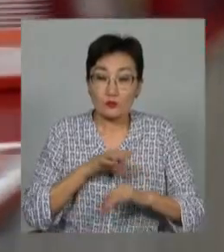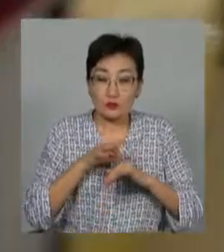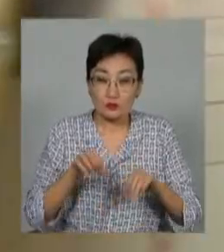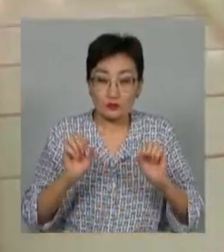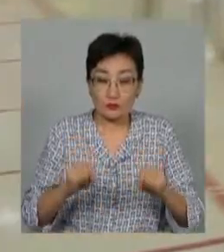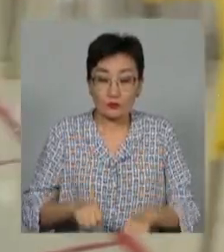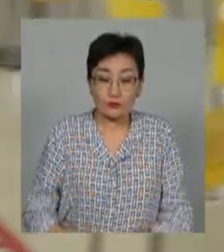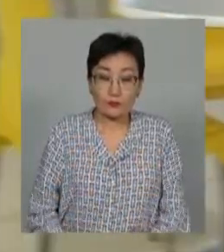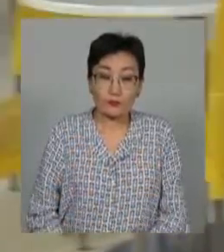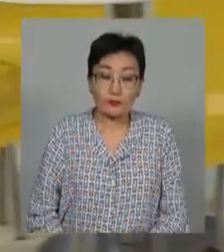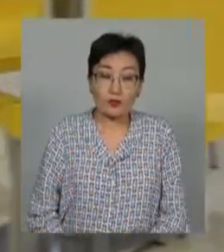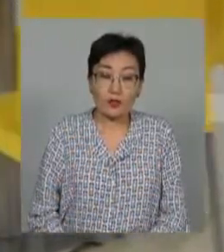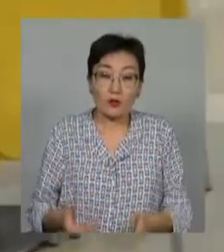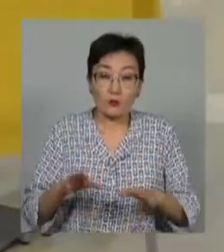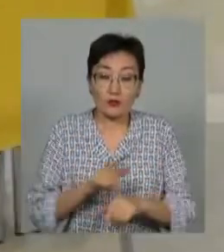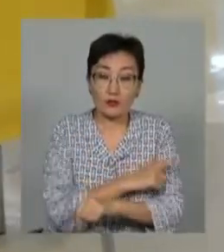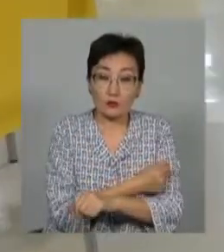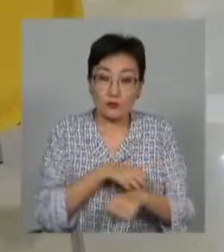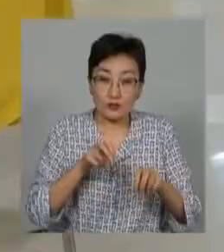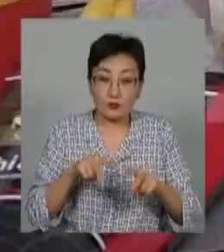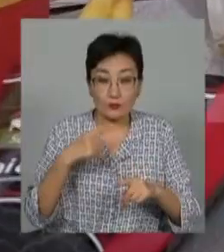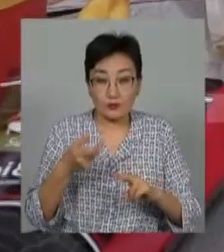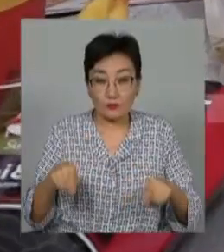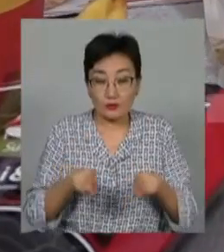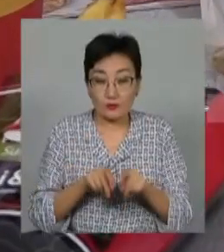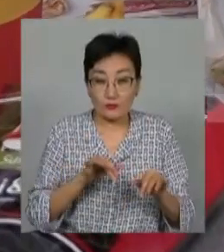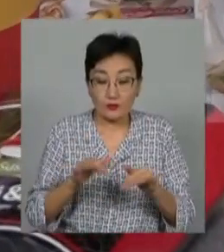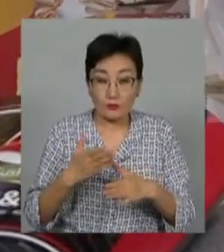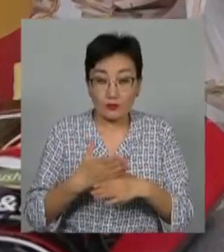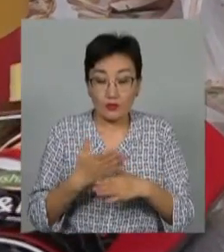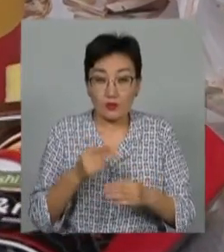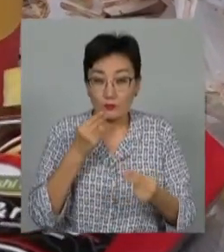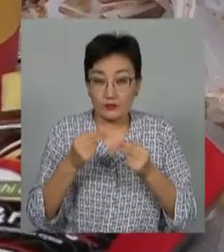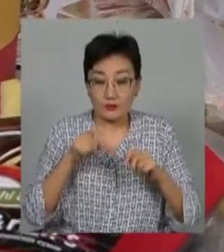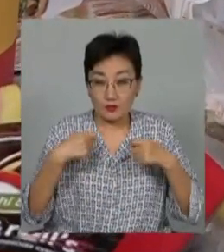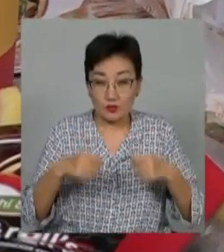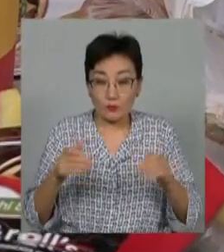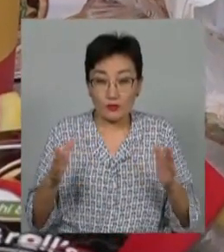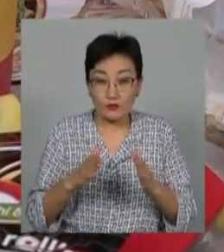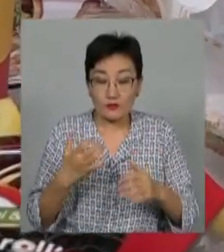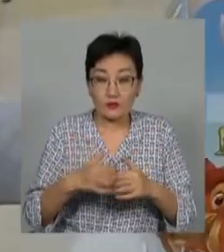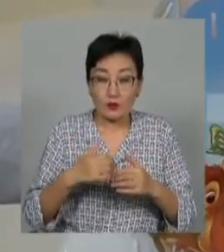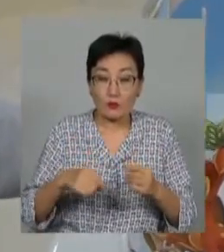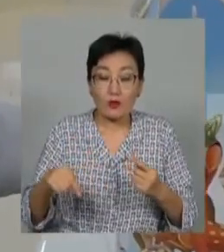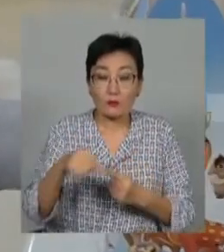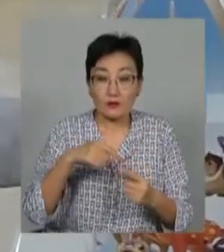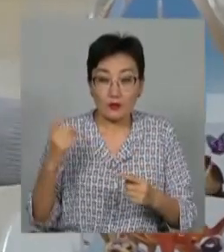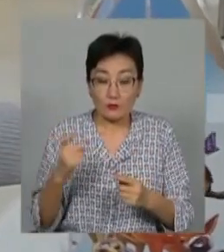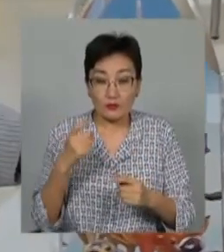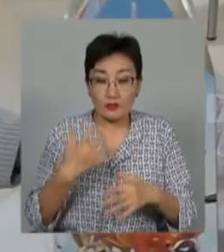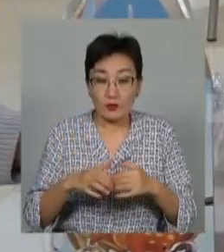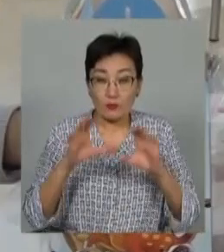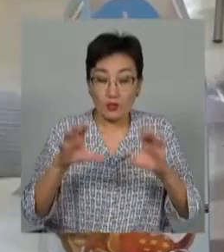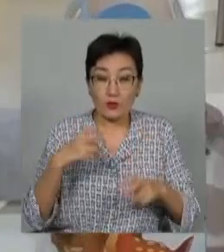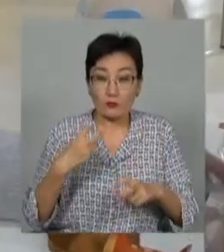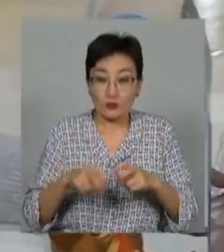аламыз. Жергілікті санитар мамандардың айтуынша, осындай шаралардың арқасында азық-түлік сататын шағын және орта кәсіп иелері арасында заң